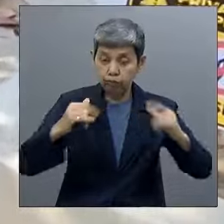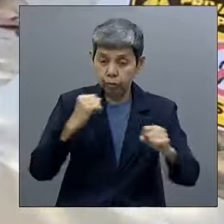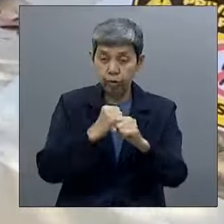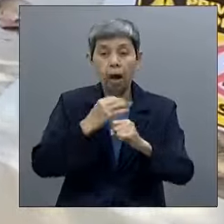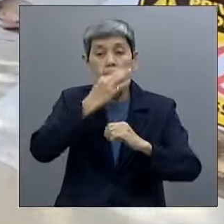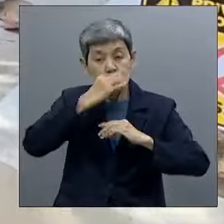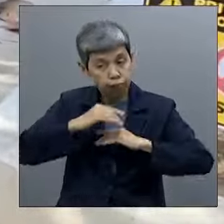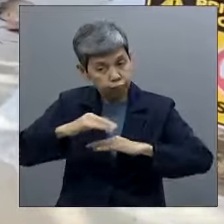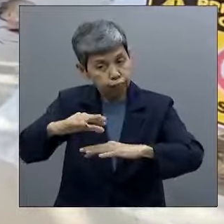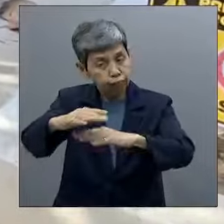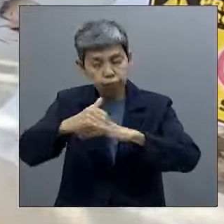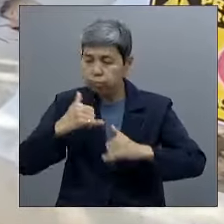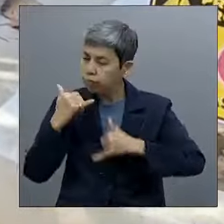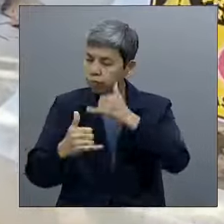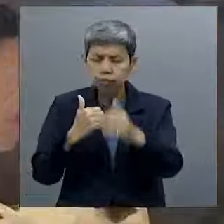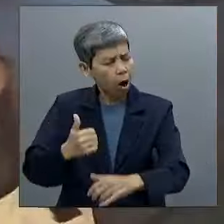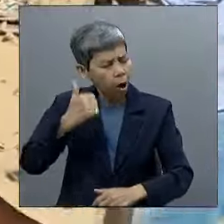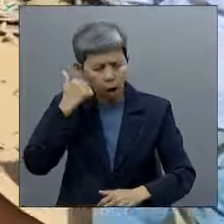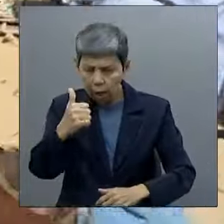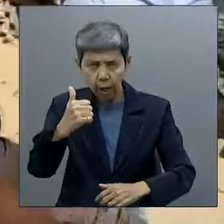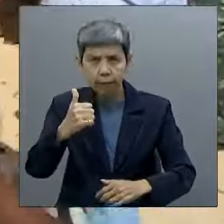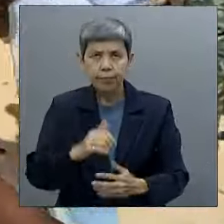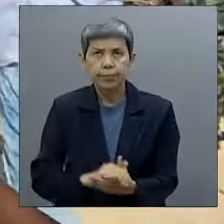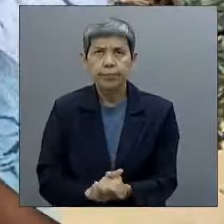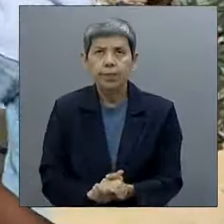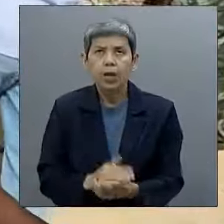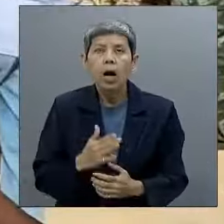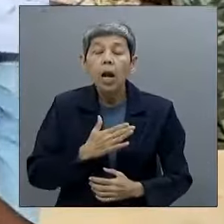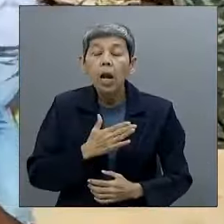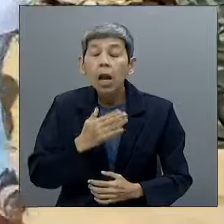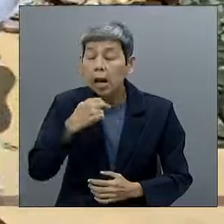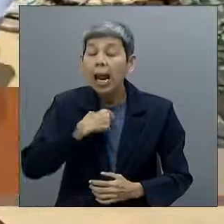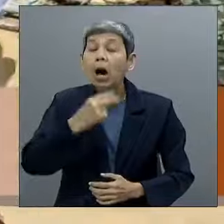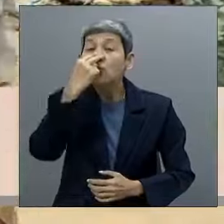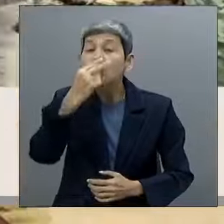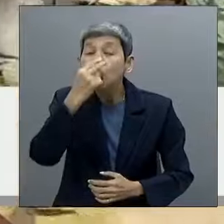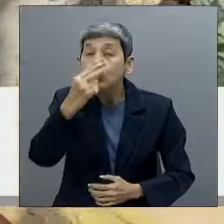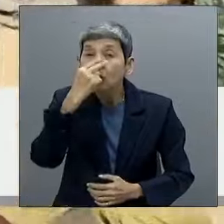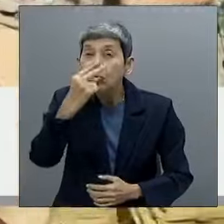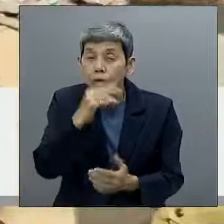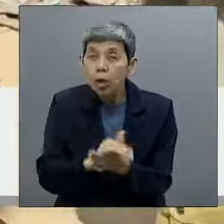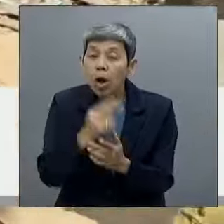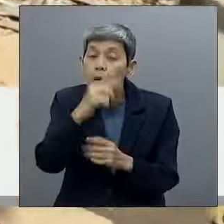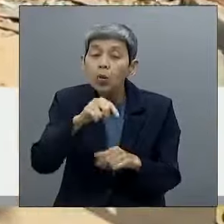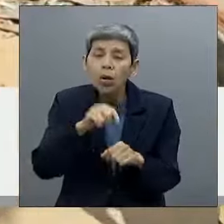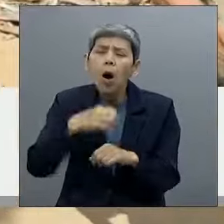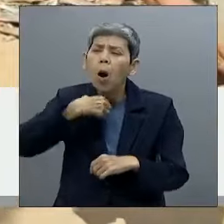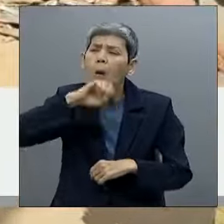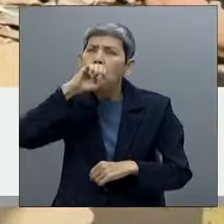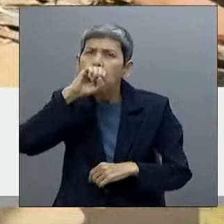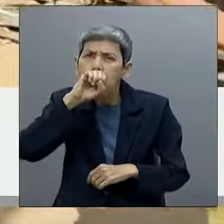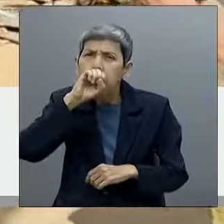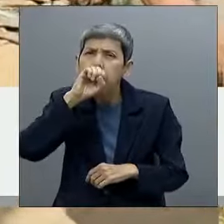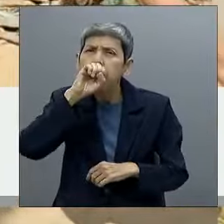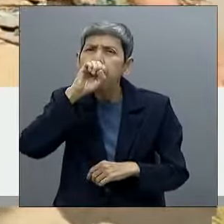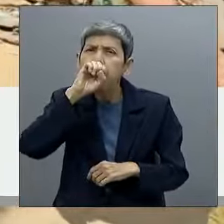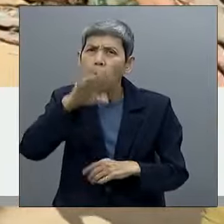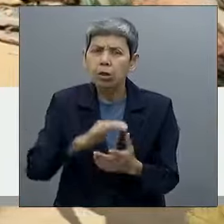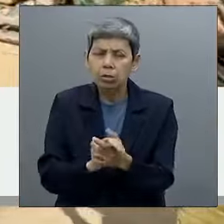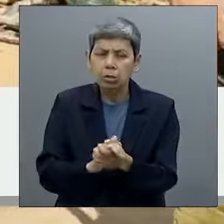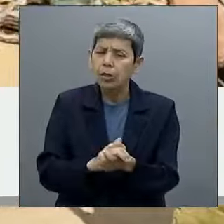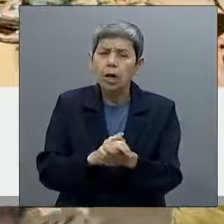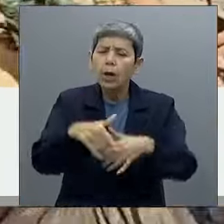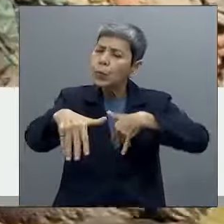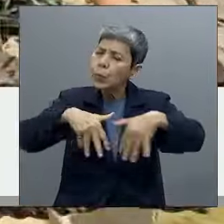าดสาธารณะ มาดูว่าเส้นทางที่เขาบอกว่าเป็นพื้นที่สาธาร